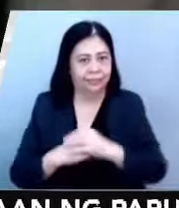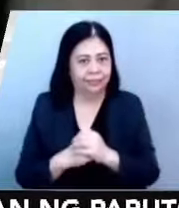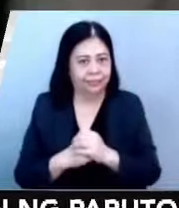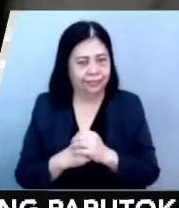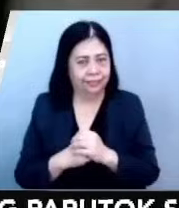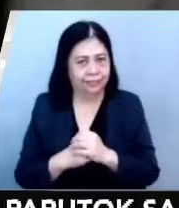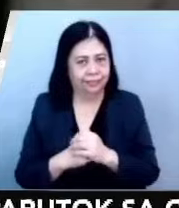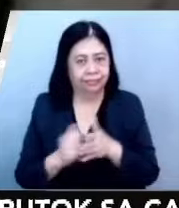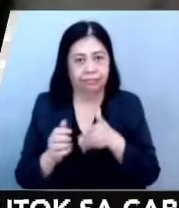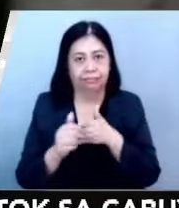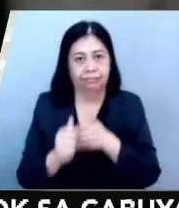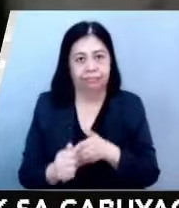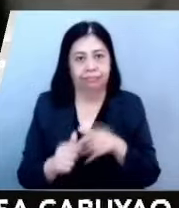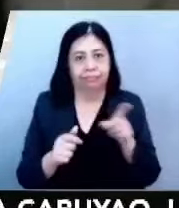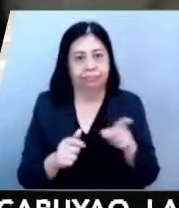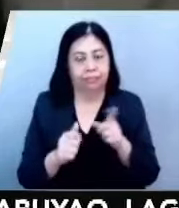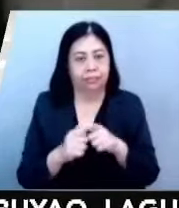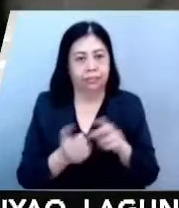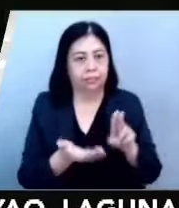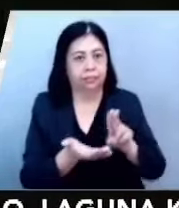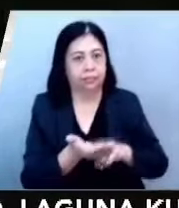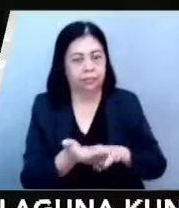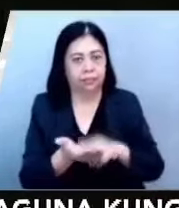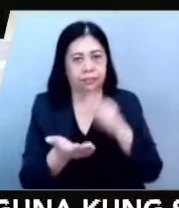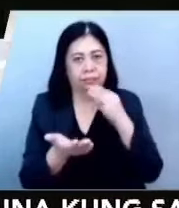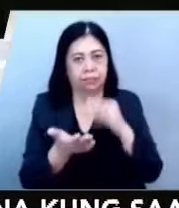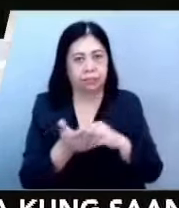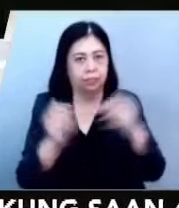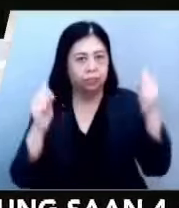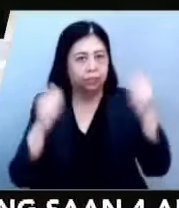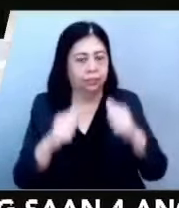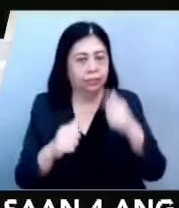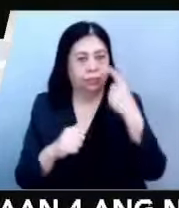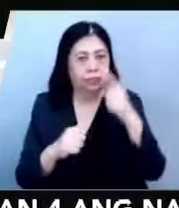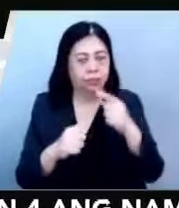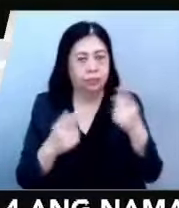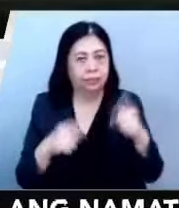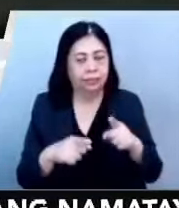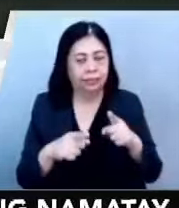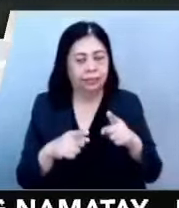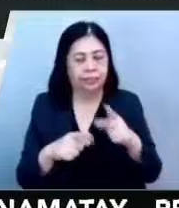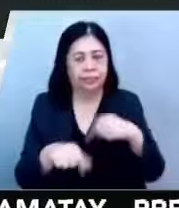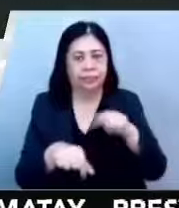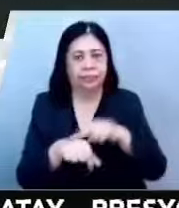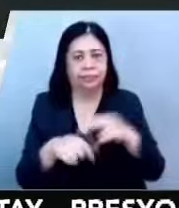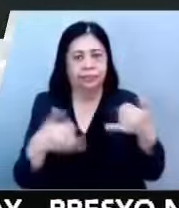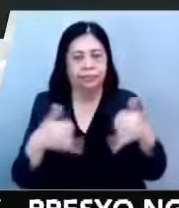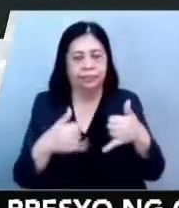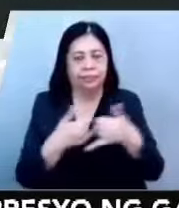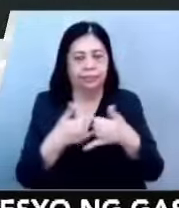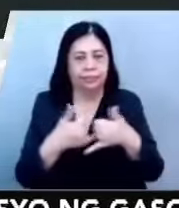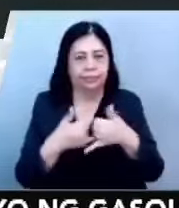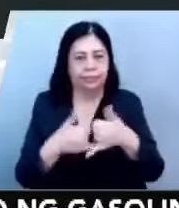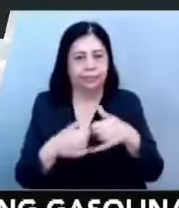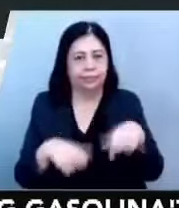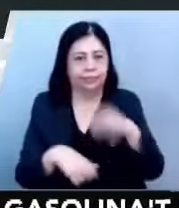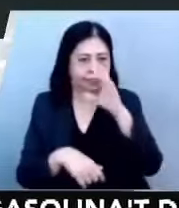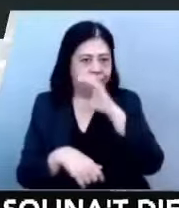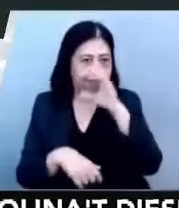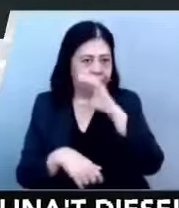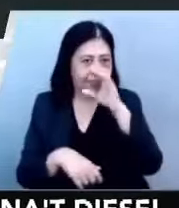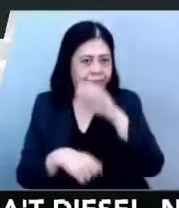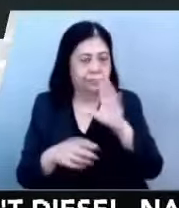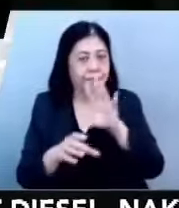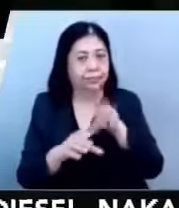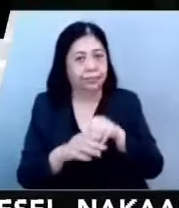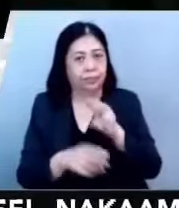niya ang paglagda ng Memorandum of Agreement para sa gaganaping Palarong Pambansa 2024 sa Cebu City. Kasama sa MOA signing si